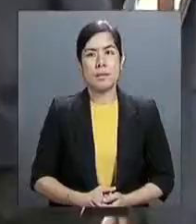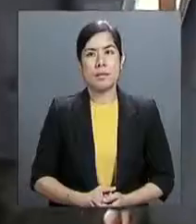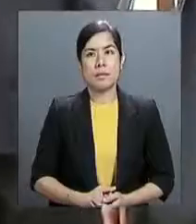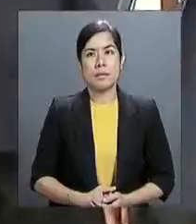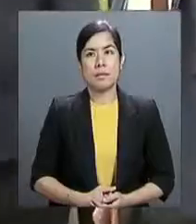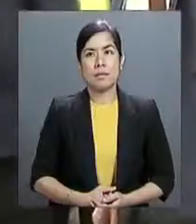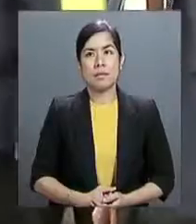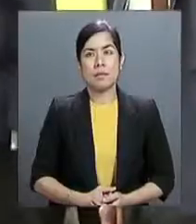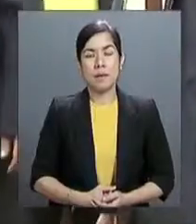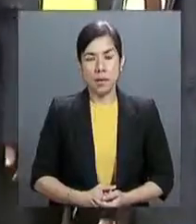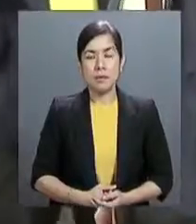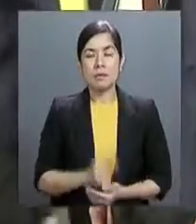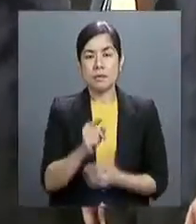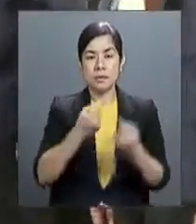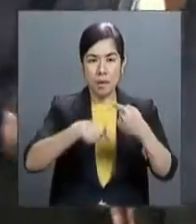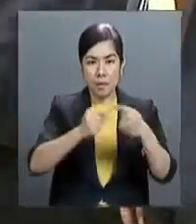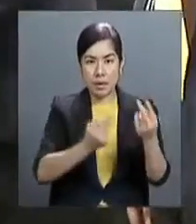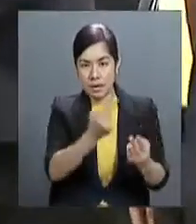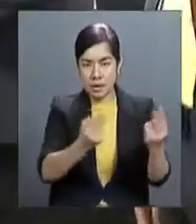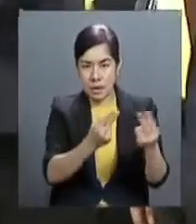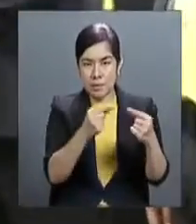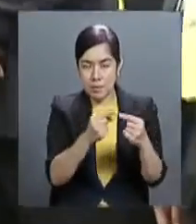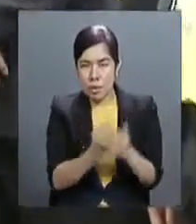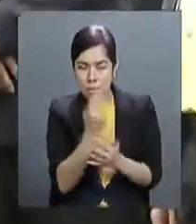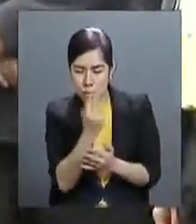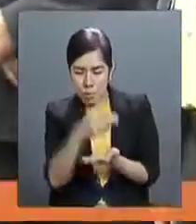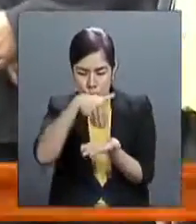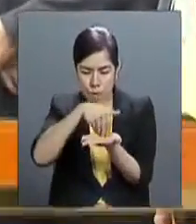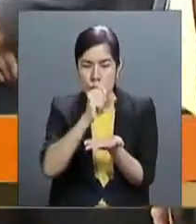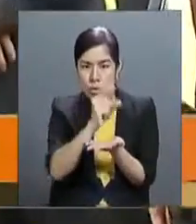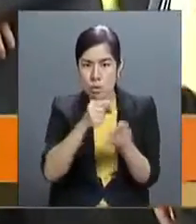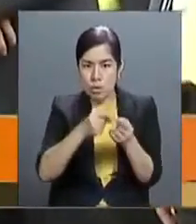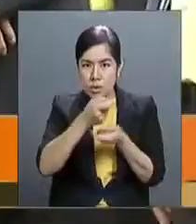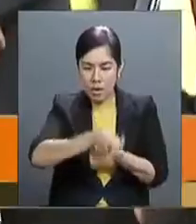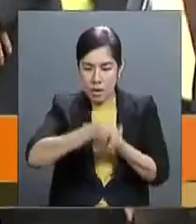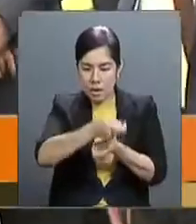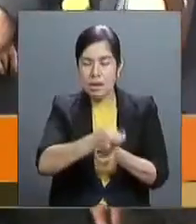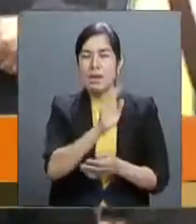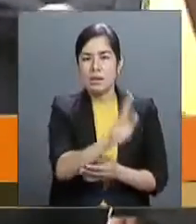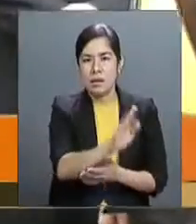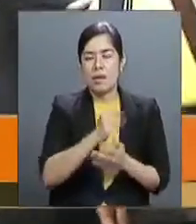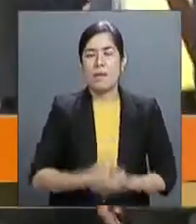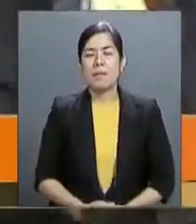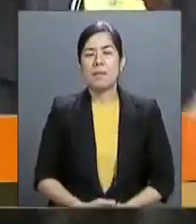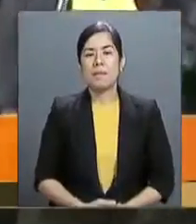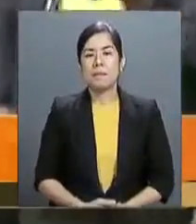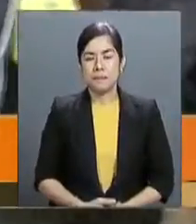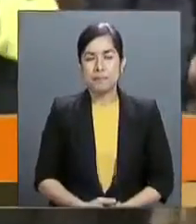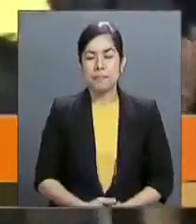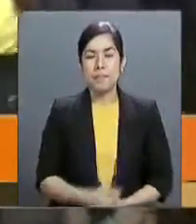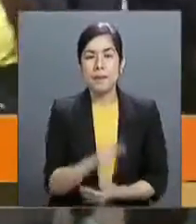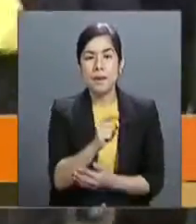ระหว่างลงพื้นที่เยี่ยมชมการดำเนินงานของศูนย์เรียนรู้ผักเกษตรอินทรีย์ไร่ภูตะวันออร์แกนิกฟาร์มที่บ้านหนองเม็กนะค